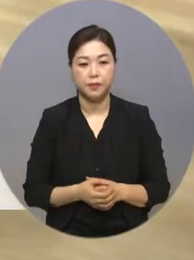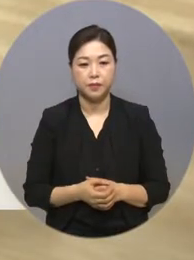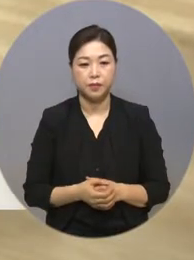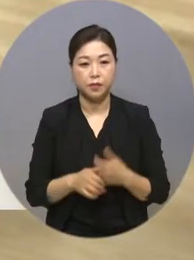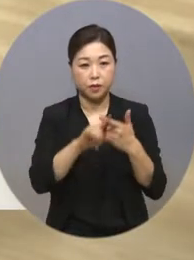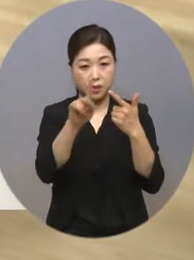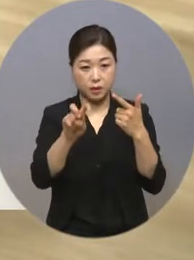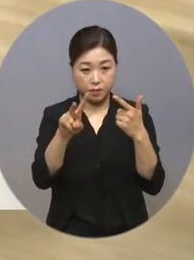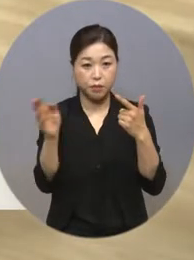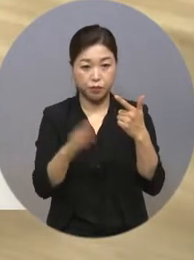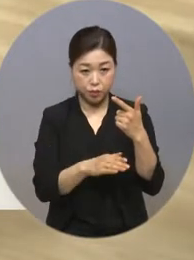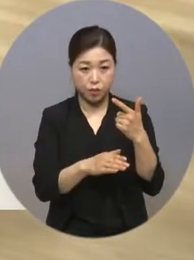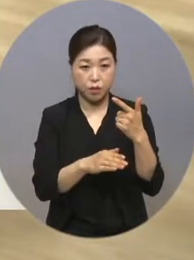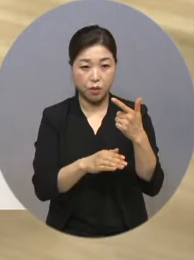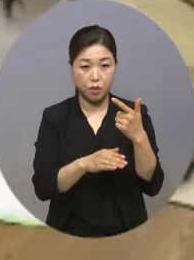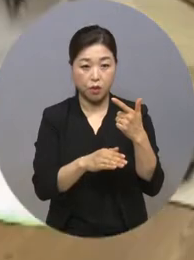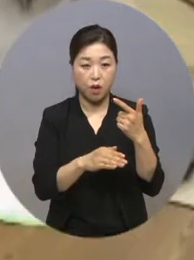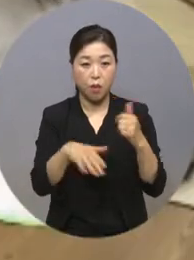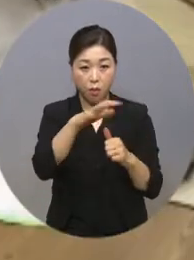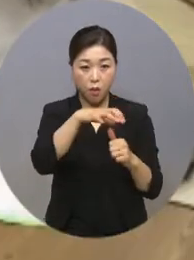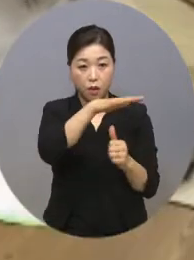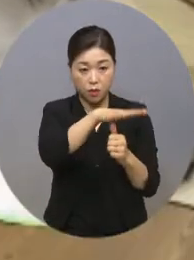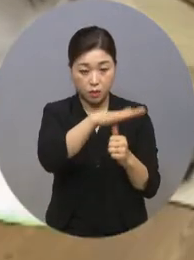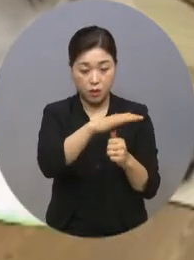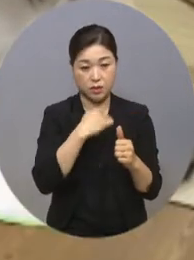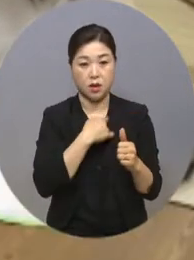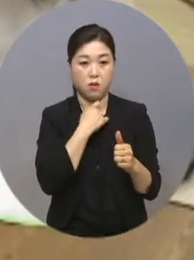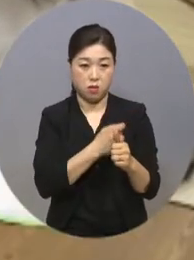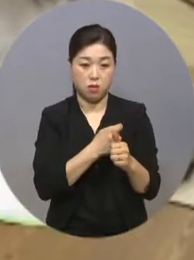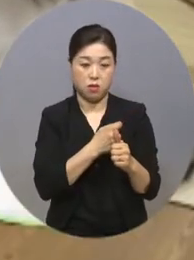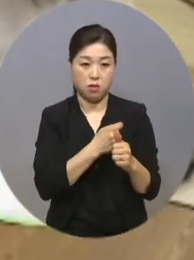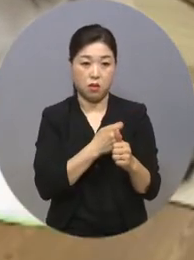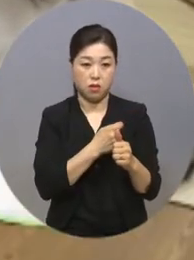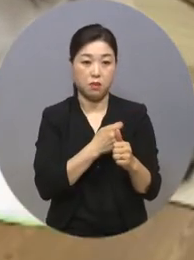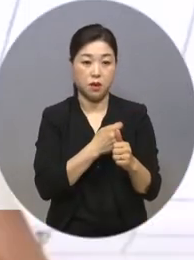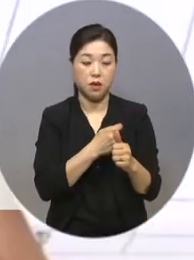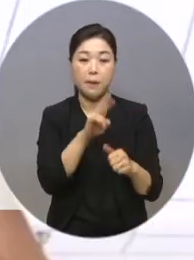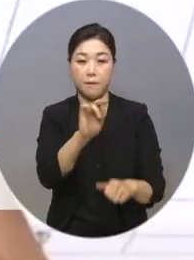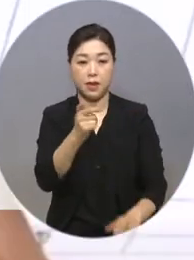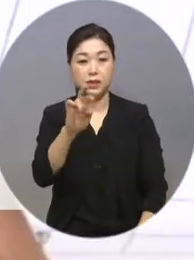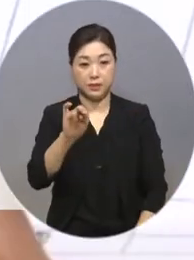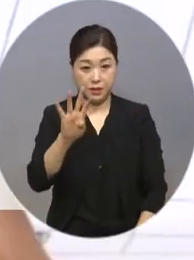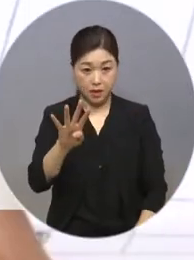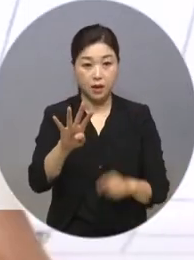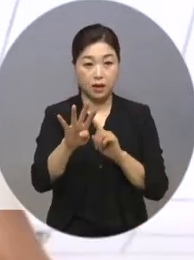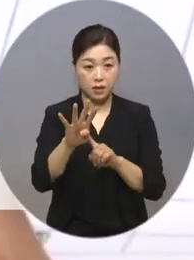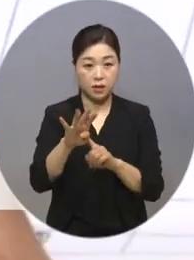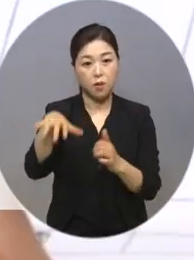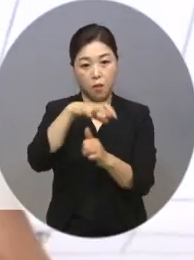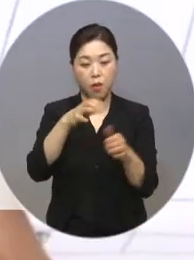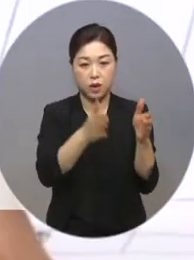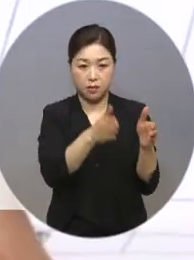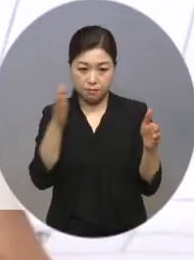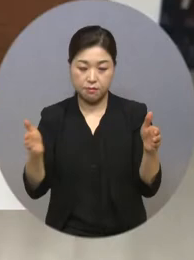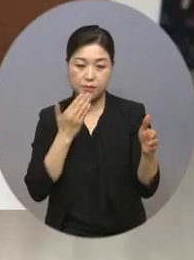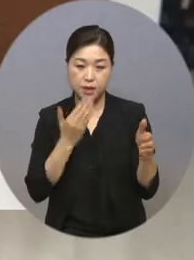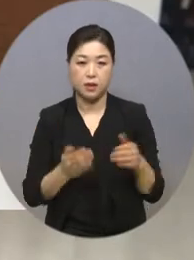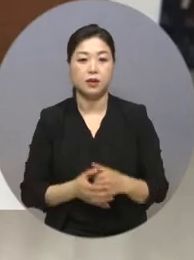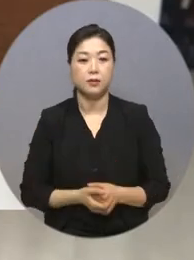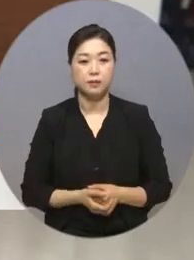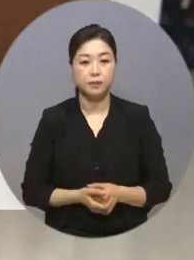6월 22일부터 보호 대상 아동은 본인 의사에 따라 만 24세까지 보호 기간을 연장할 수 있게